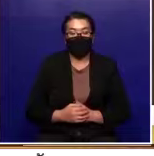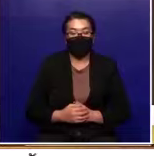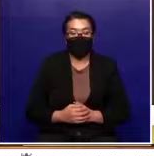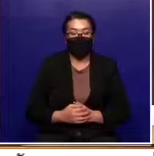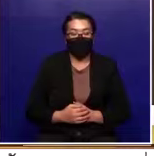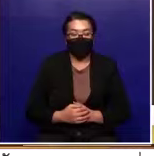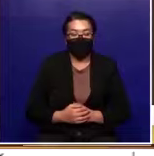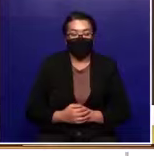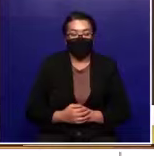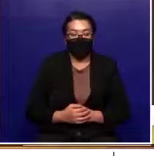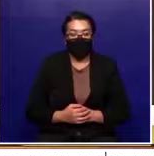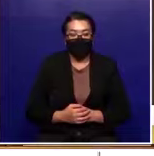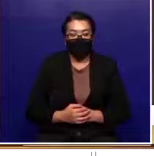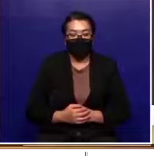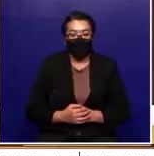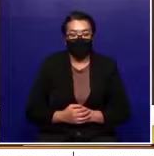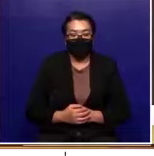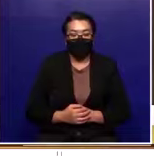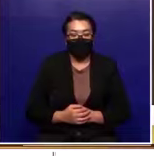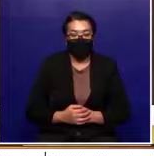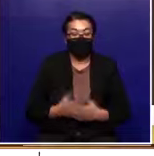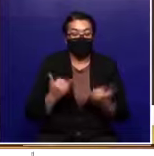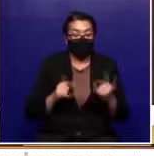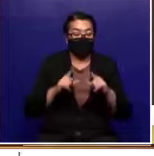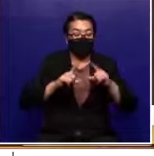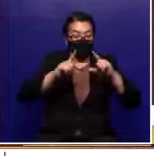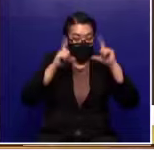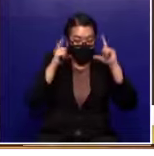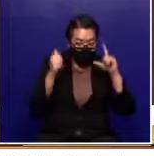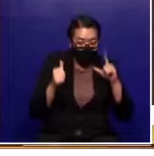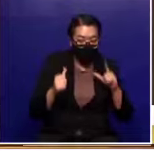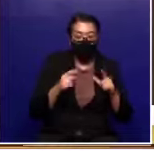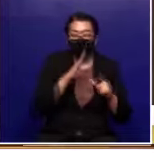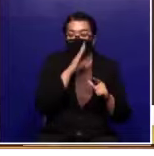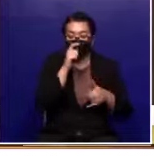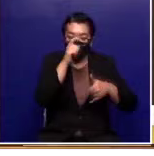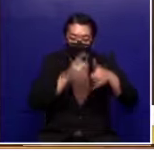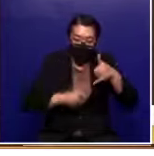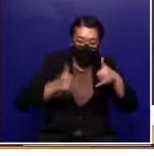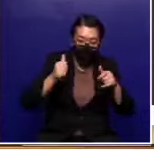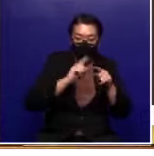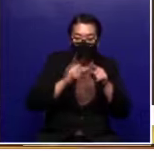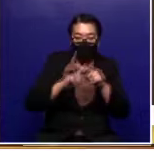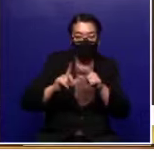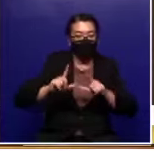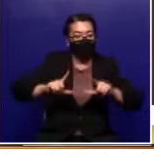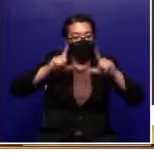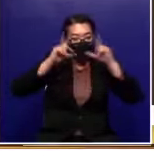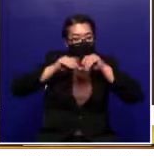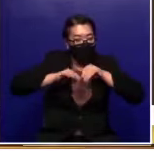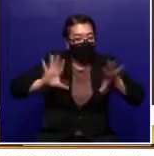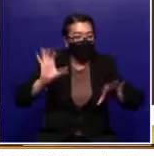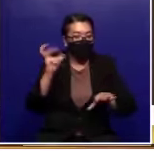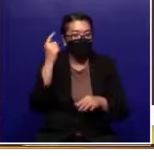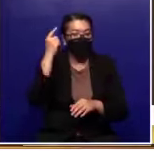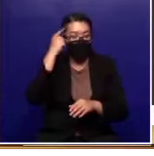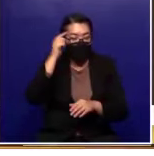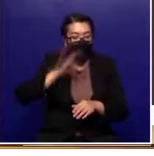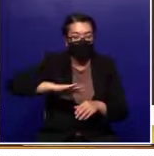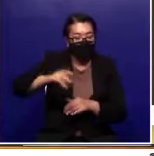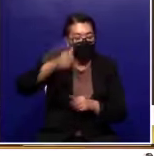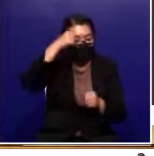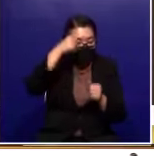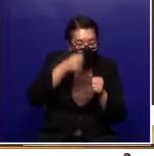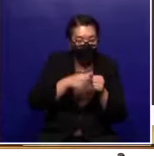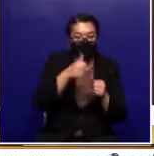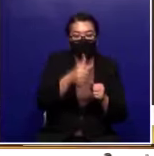ายสิ้นทั้งอินทรีย์สถิตทั่วแต่ชั่วดีประดับไว้ในโลกาท่านประธานที่เคารพครับผ